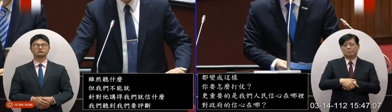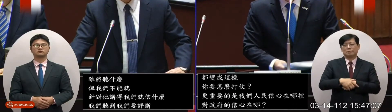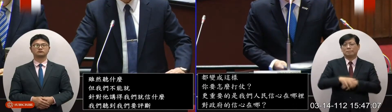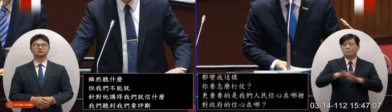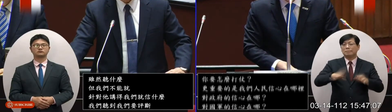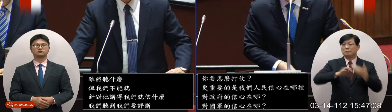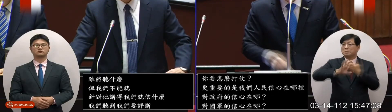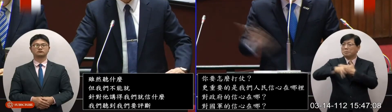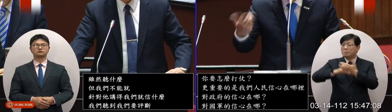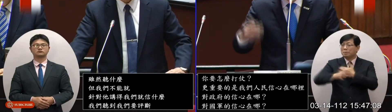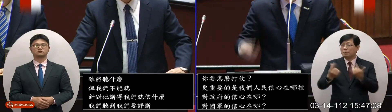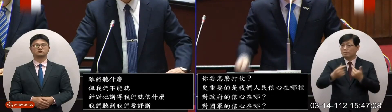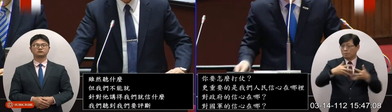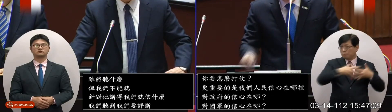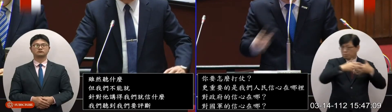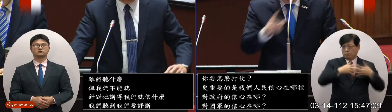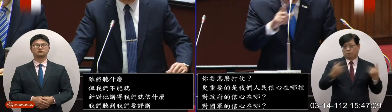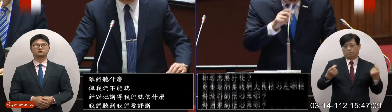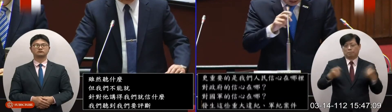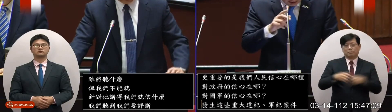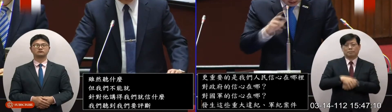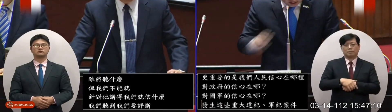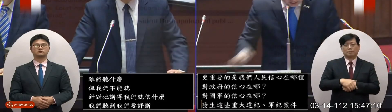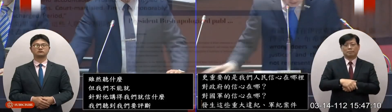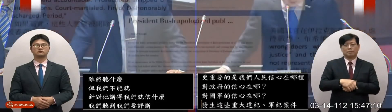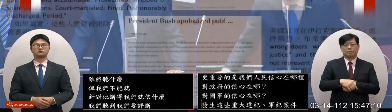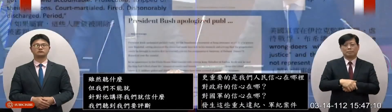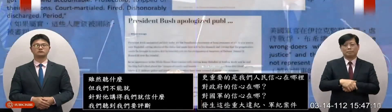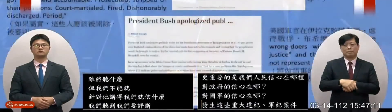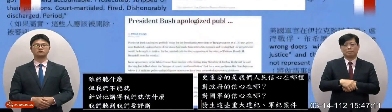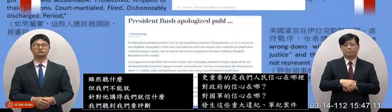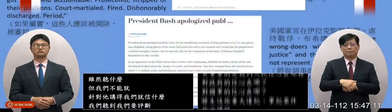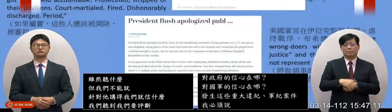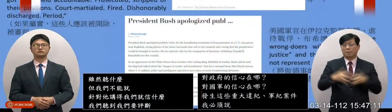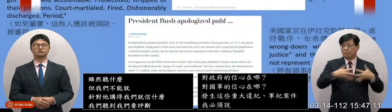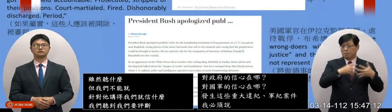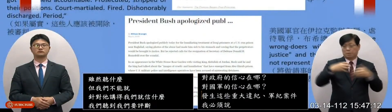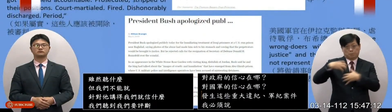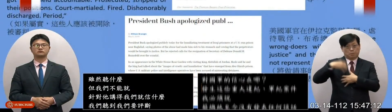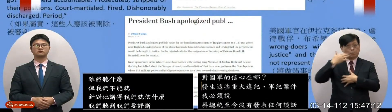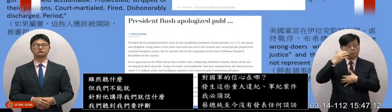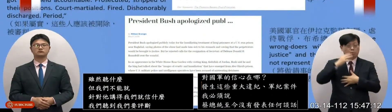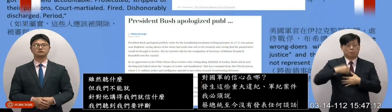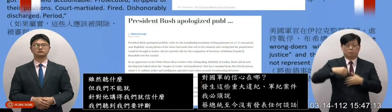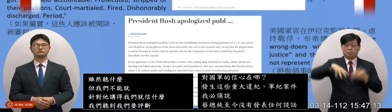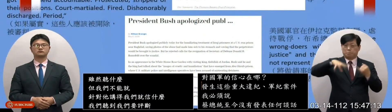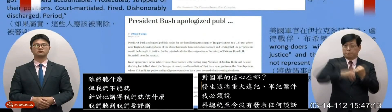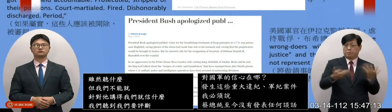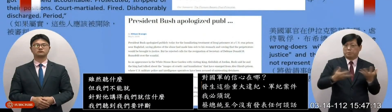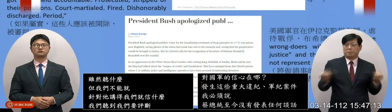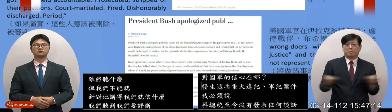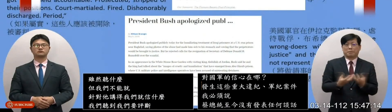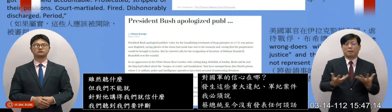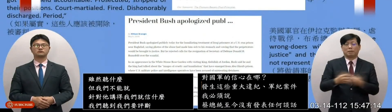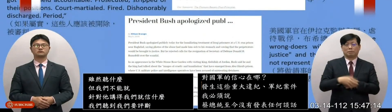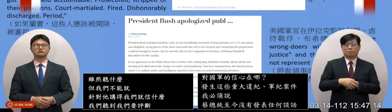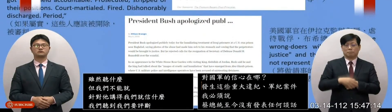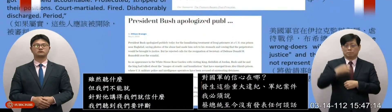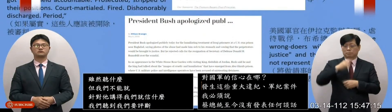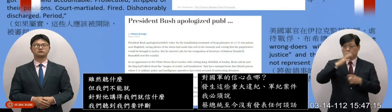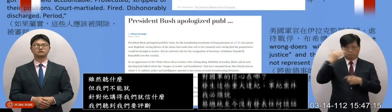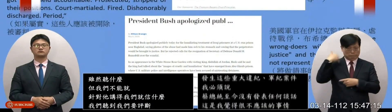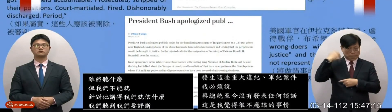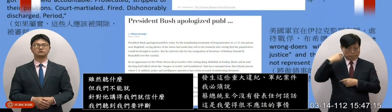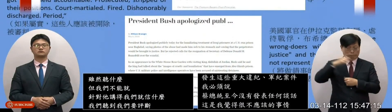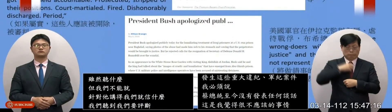来看一下其他国家，包括美国好了。美国军中发生性侵案的时候，奥巴马出来